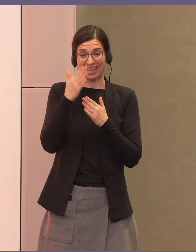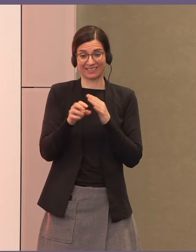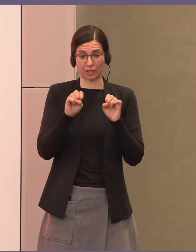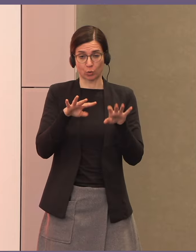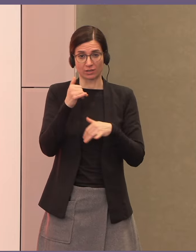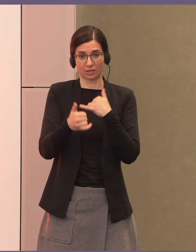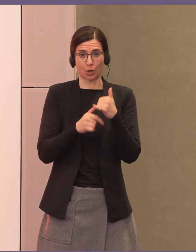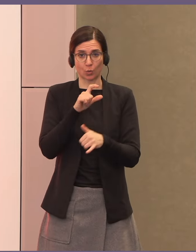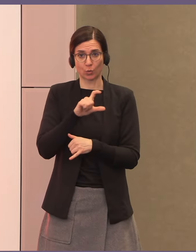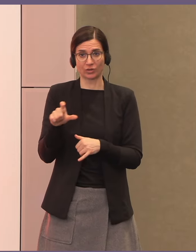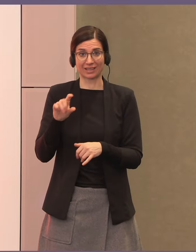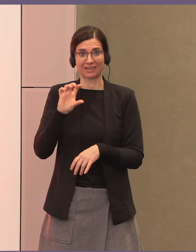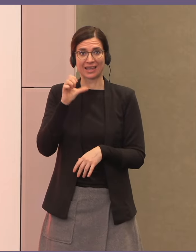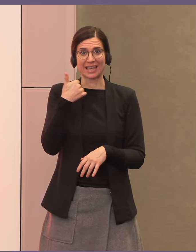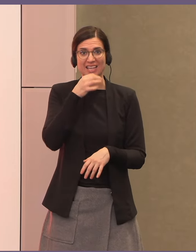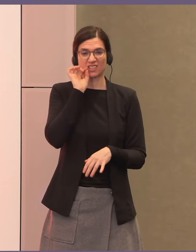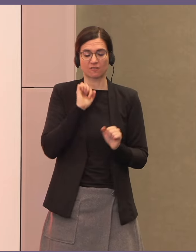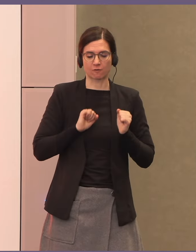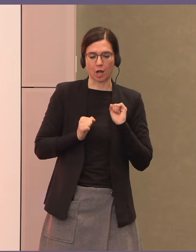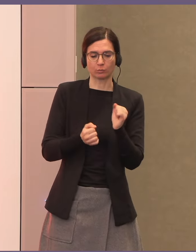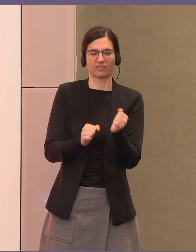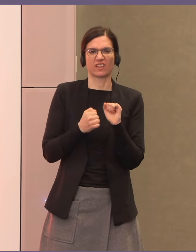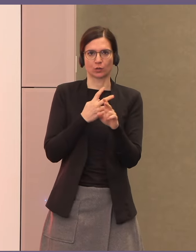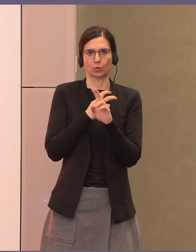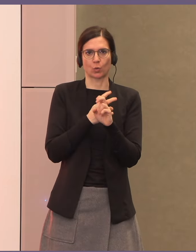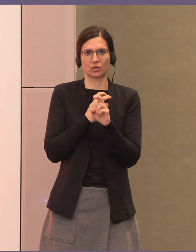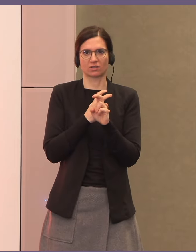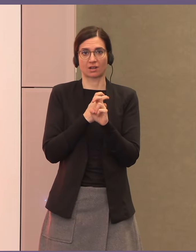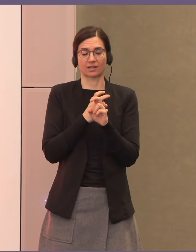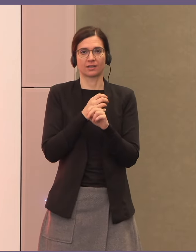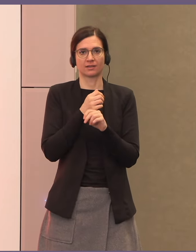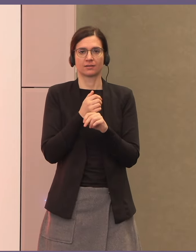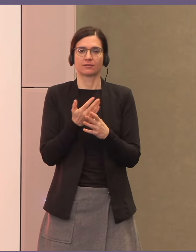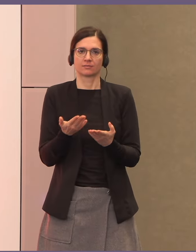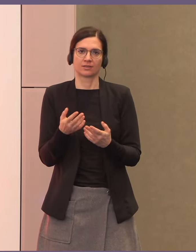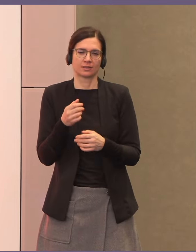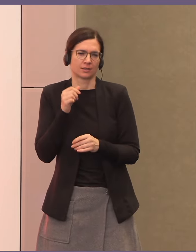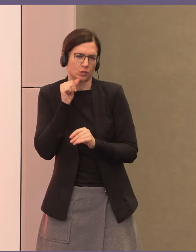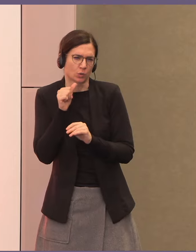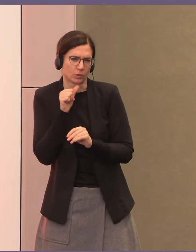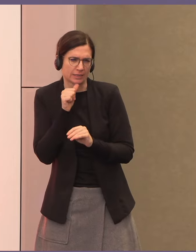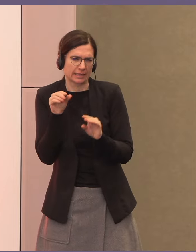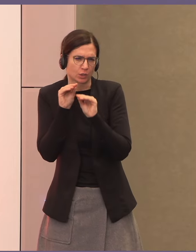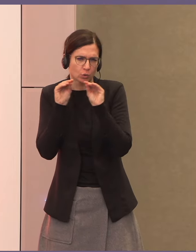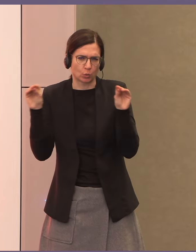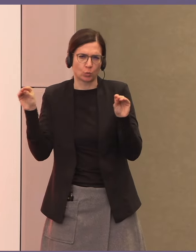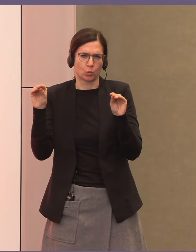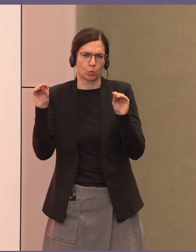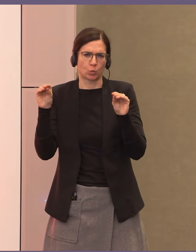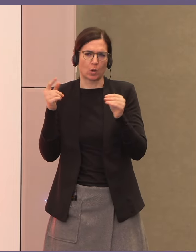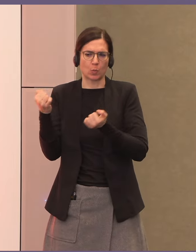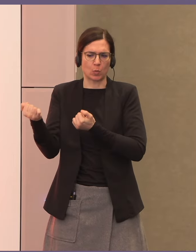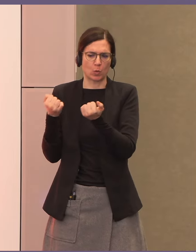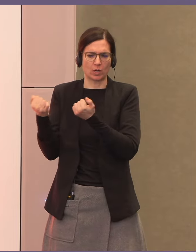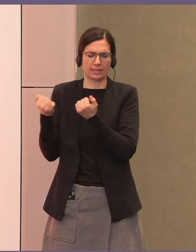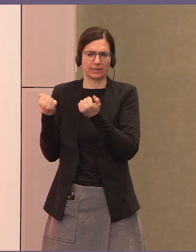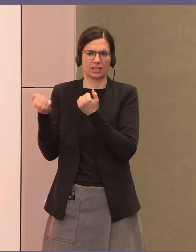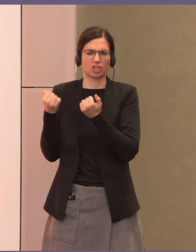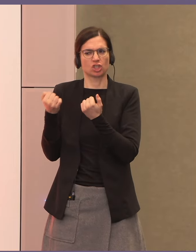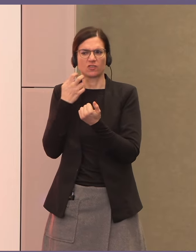Jahrhunderts drängte die erste Frauenbewegung in Österreich nicht nur, natürlich das nur unter Anführungszeichen, auf politische